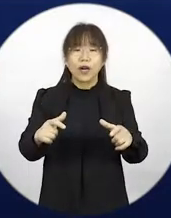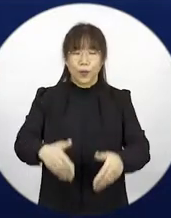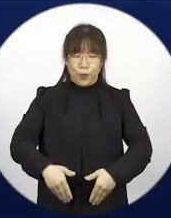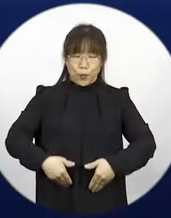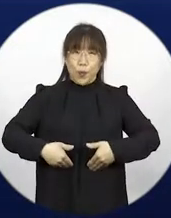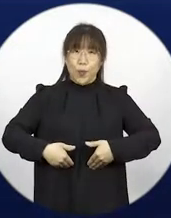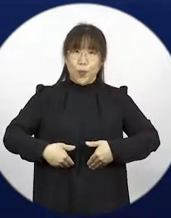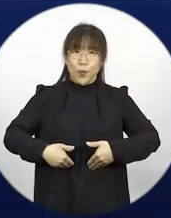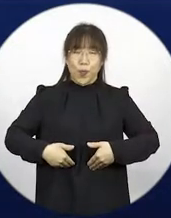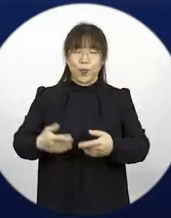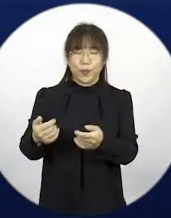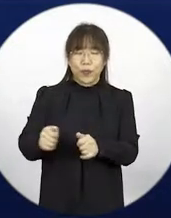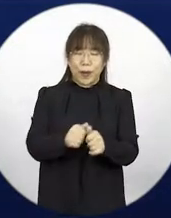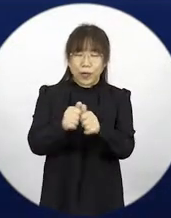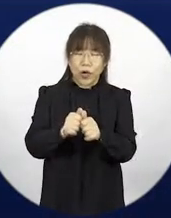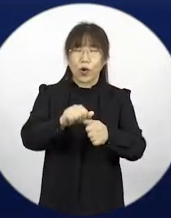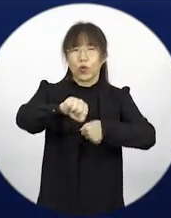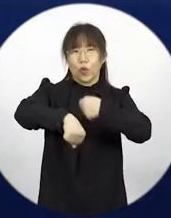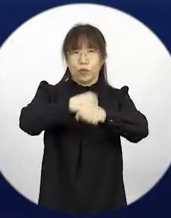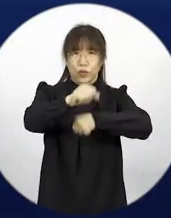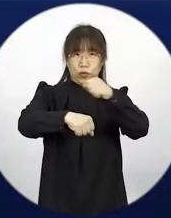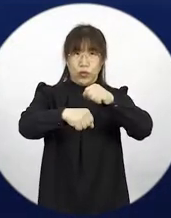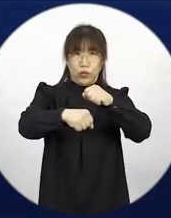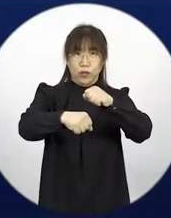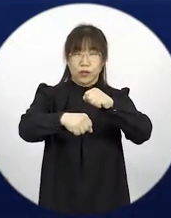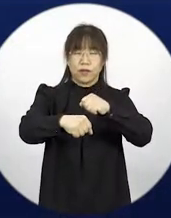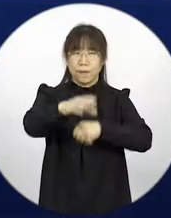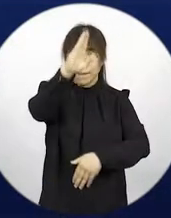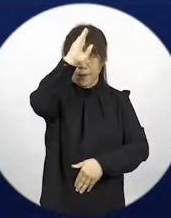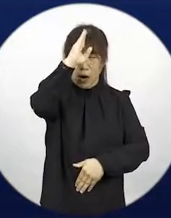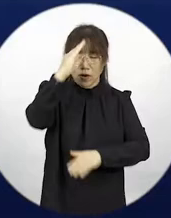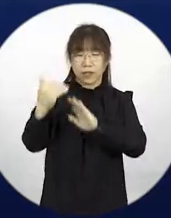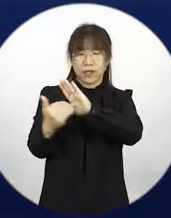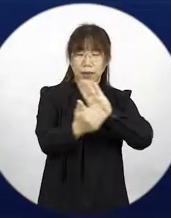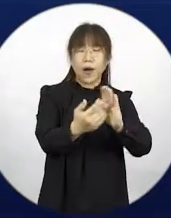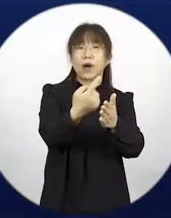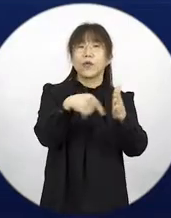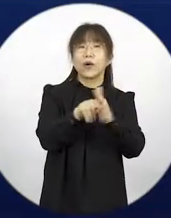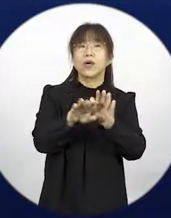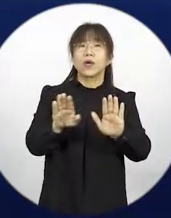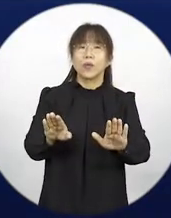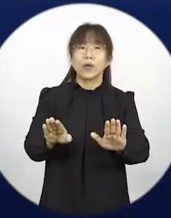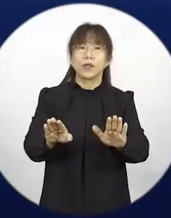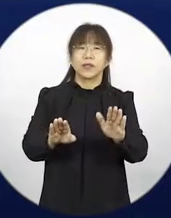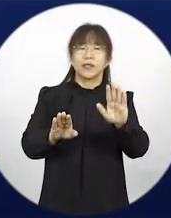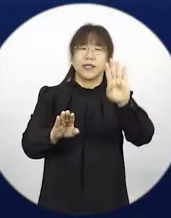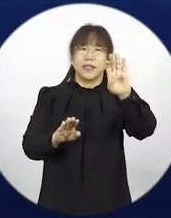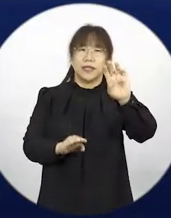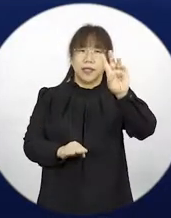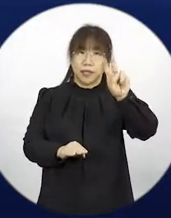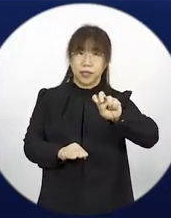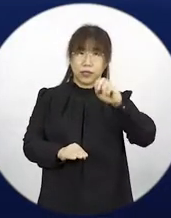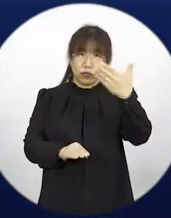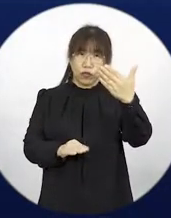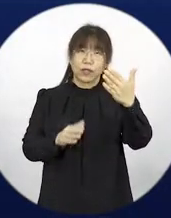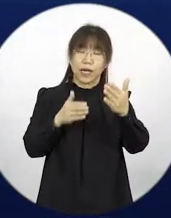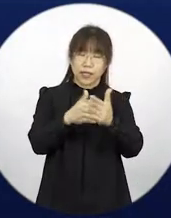강서구가 봄철 반려동물의 광견병 예방을 위해 오는 29일까지 예방접종을